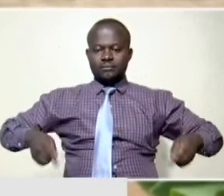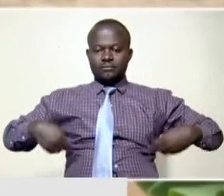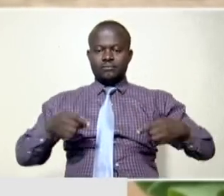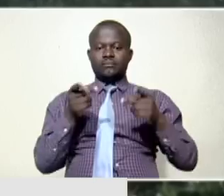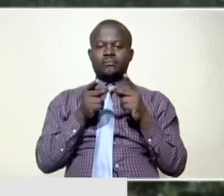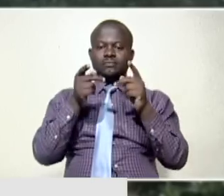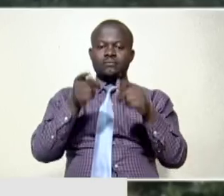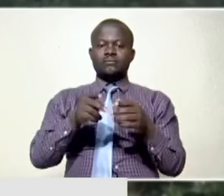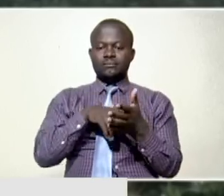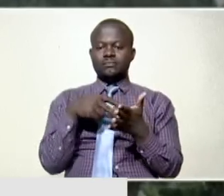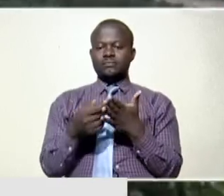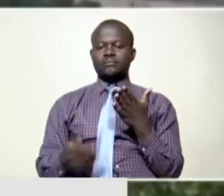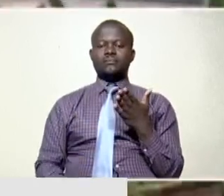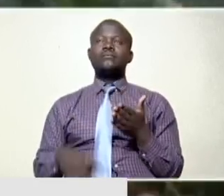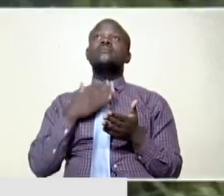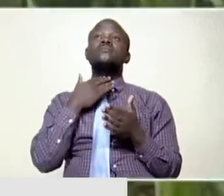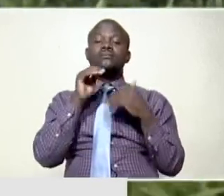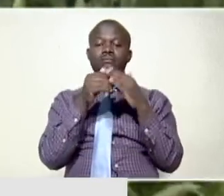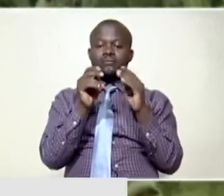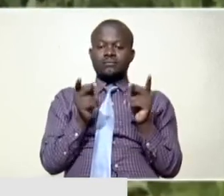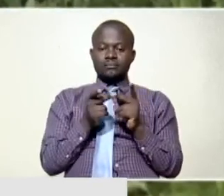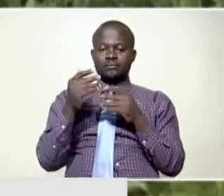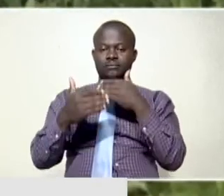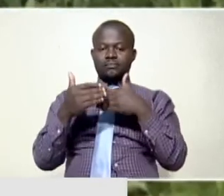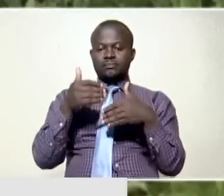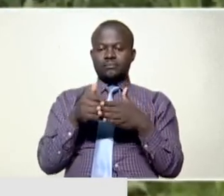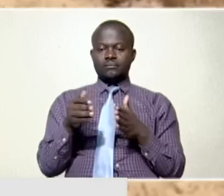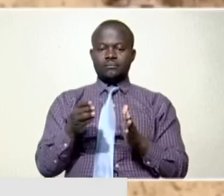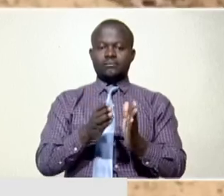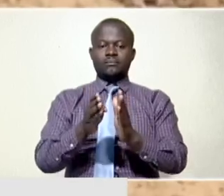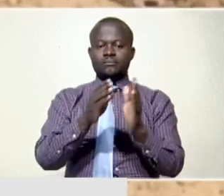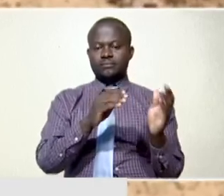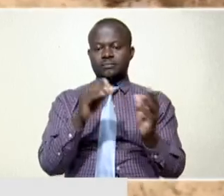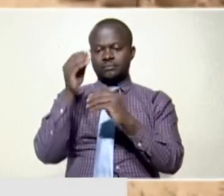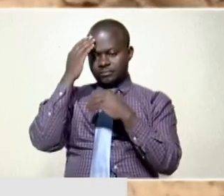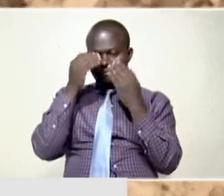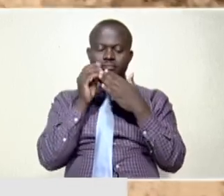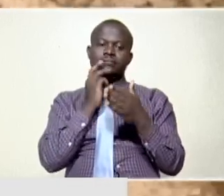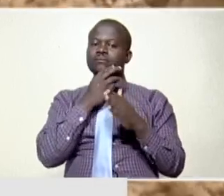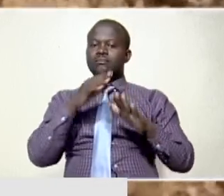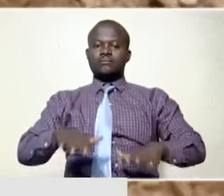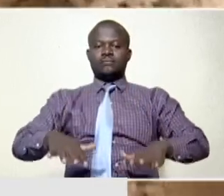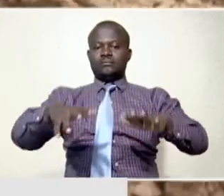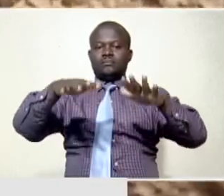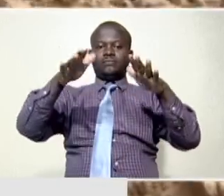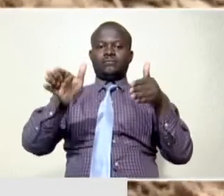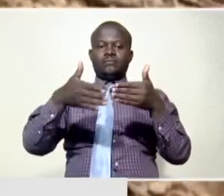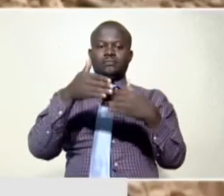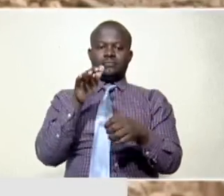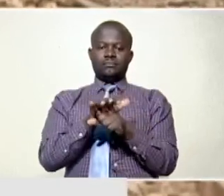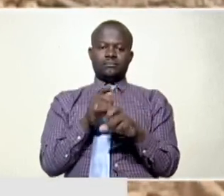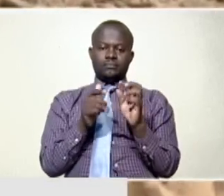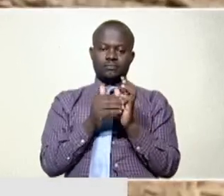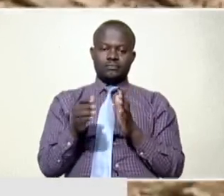byagiye bitunanira. Hari kivuzo cy'uko icyo cy'uyu muhanda cyegereye Nyabarongo cyakwimurwa kuko umwuzure w'uyu mugezi ukunda kugifunga kandi